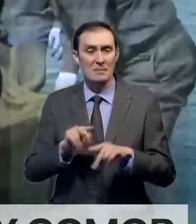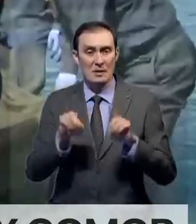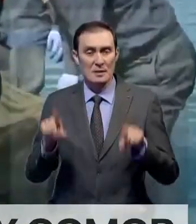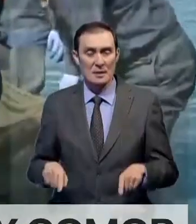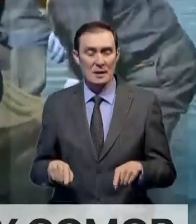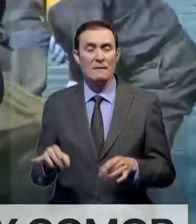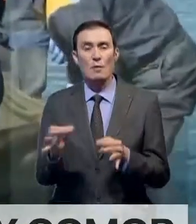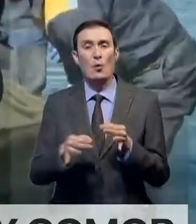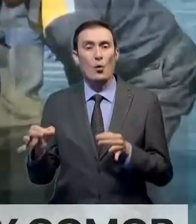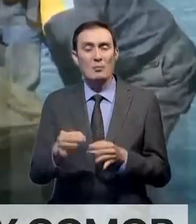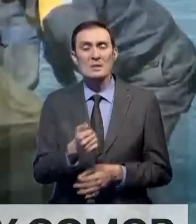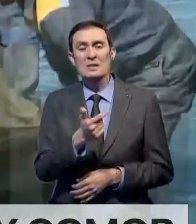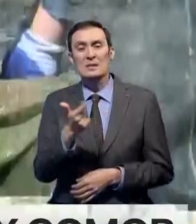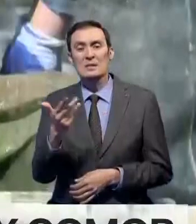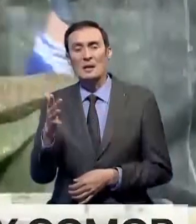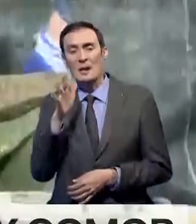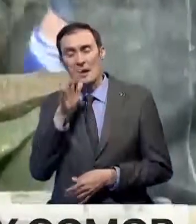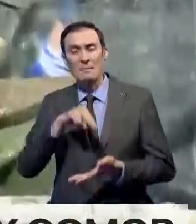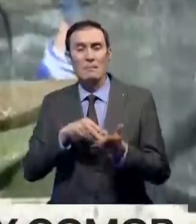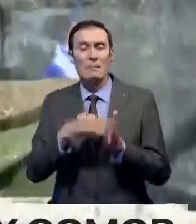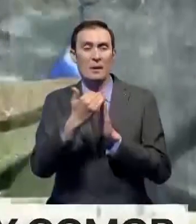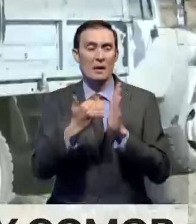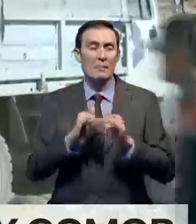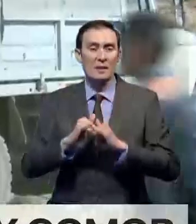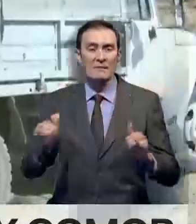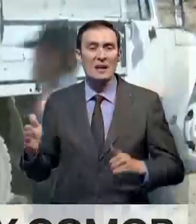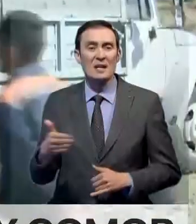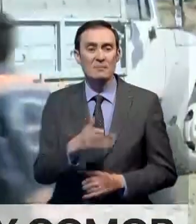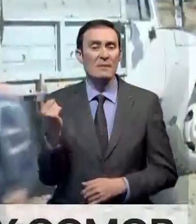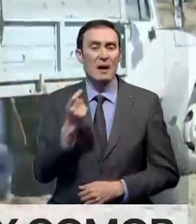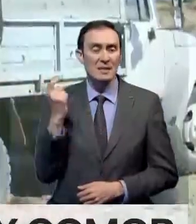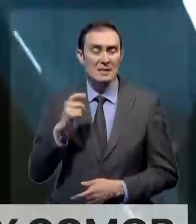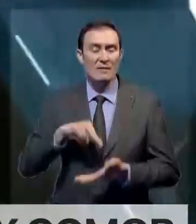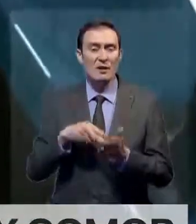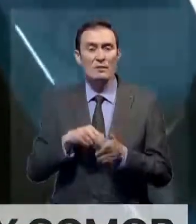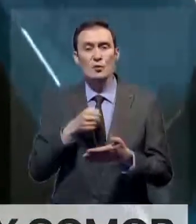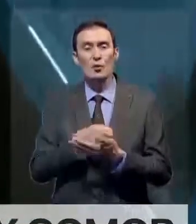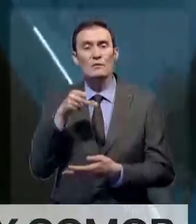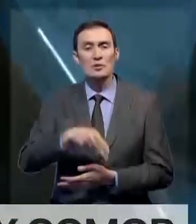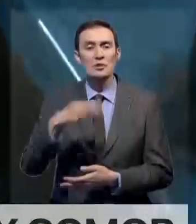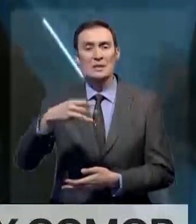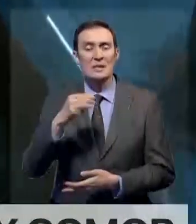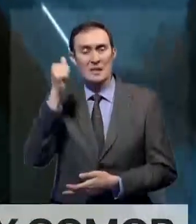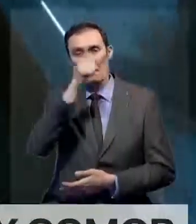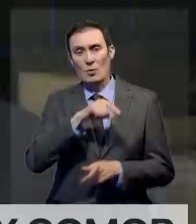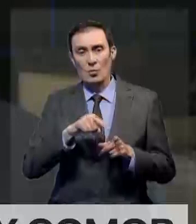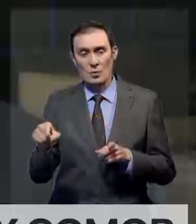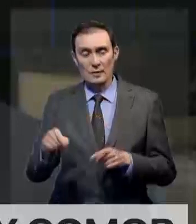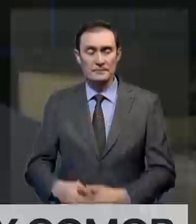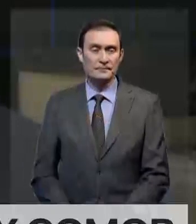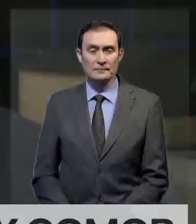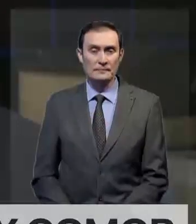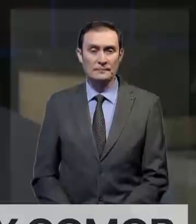В регионе вот уже несколько лет реализуется программа развития рыбного хозяйства, рассчитанная до 2030 года.